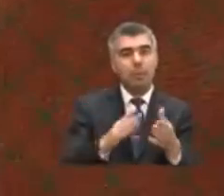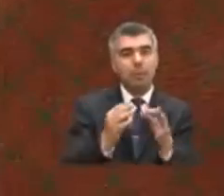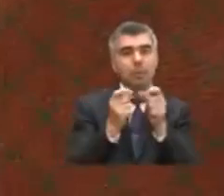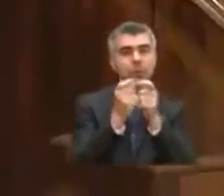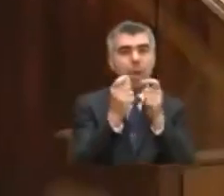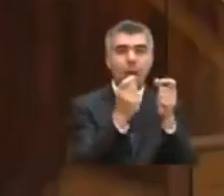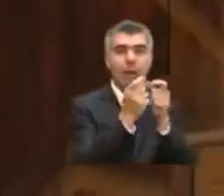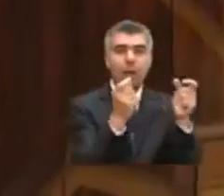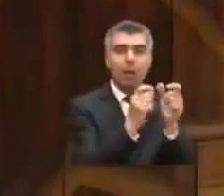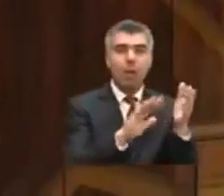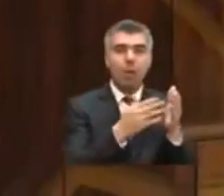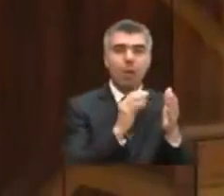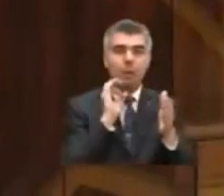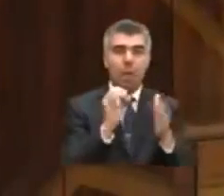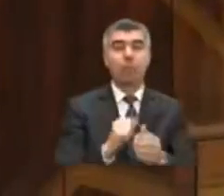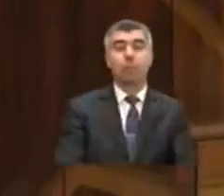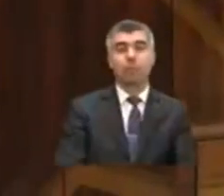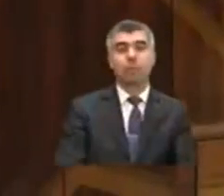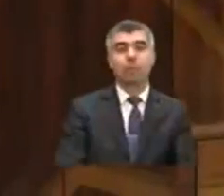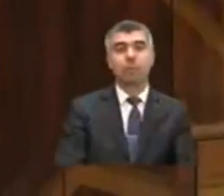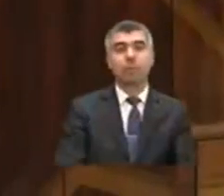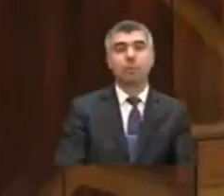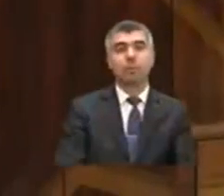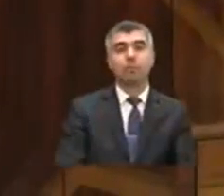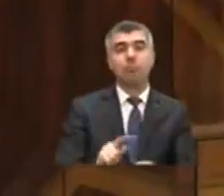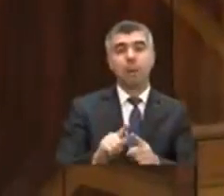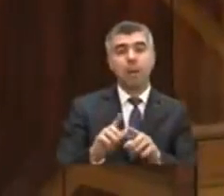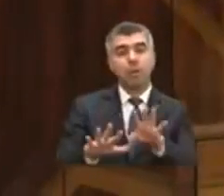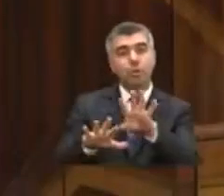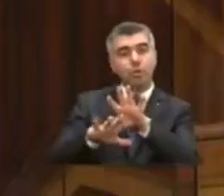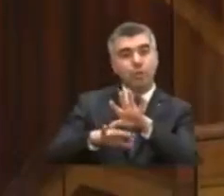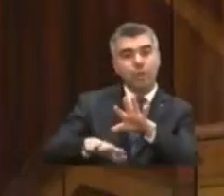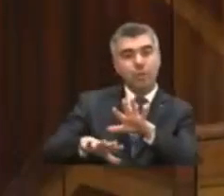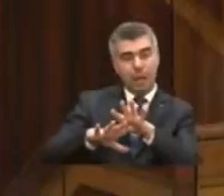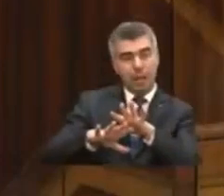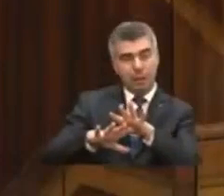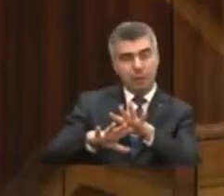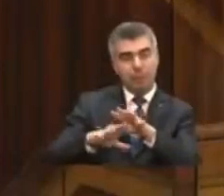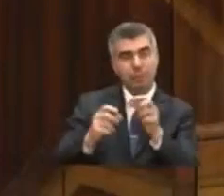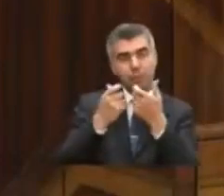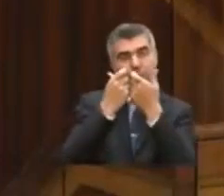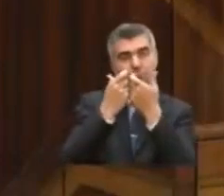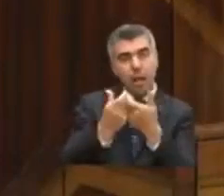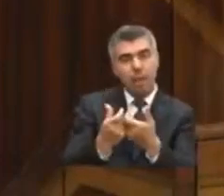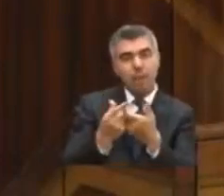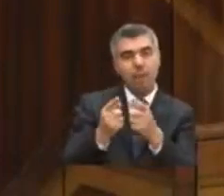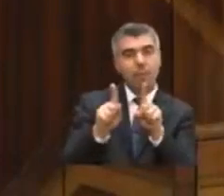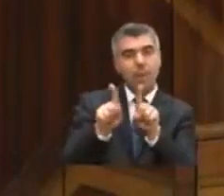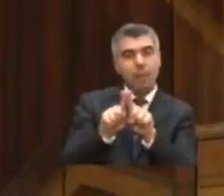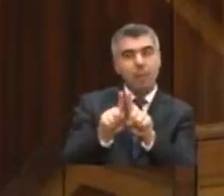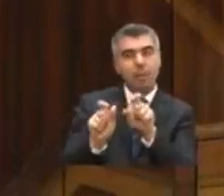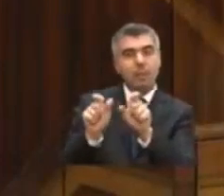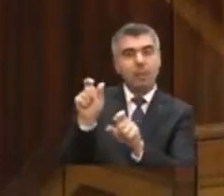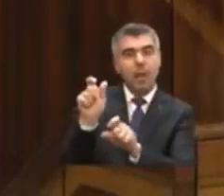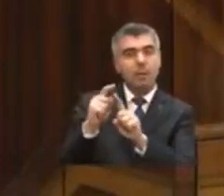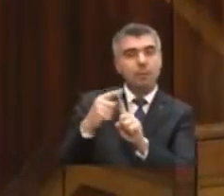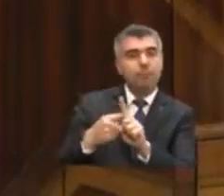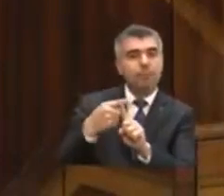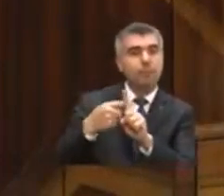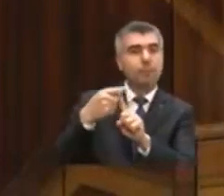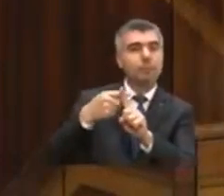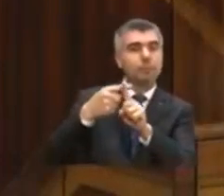والصغيرة والمتوسطة. على المستوى الاجتماعي كنشاهد تضرر القدرة الشرائية للمواطن بارتفاع أسعار